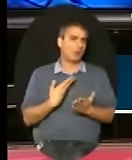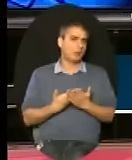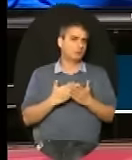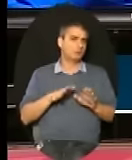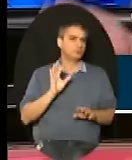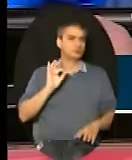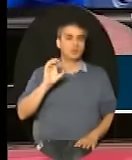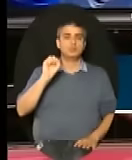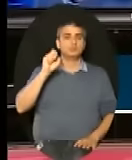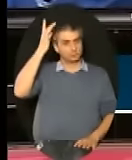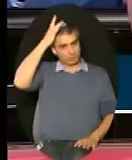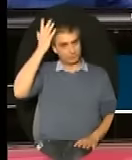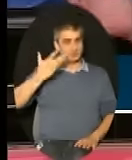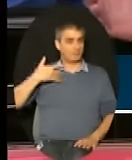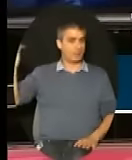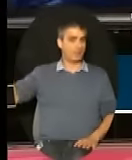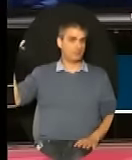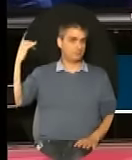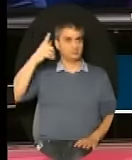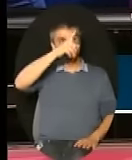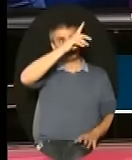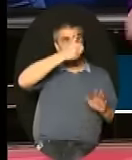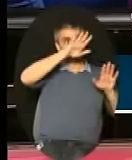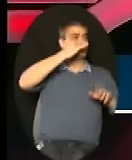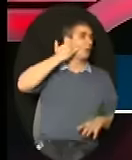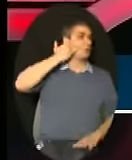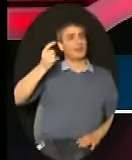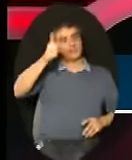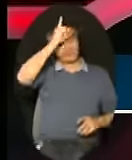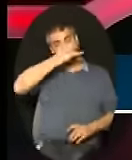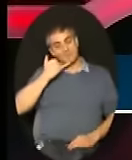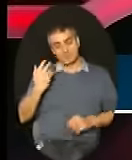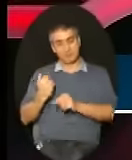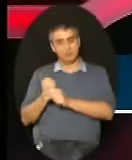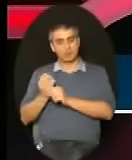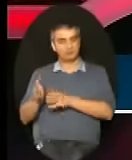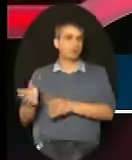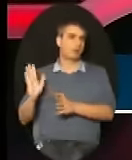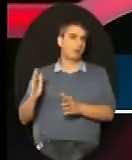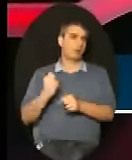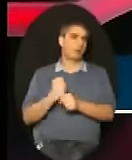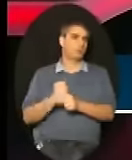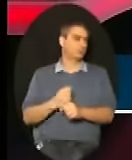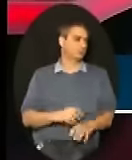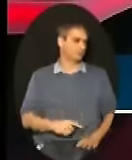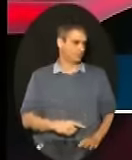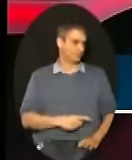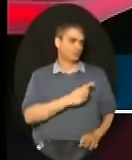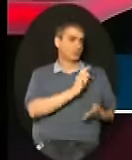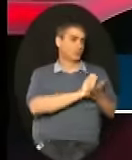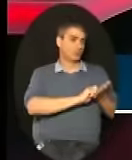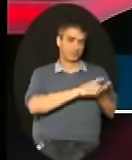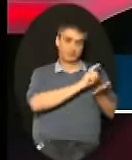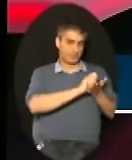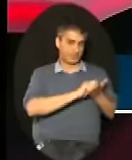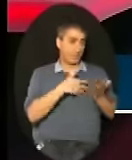ממשלתית שסלומיאנסקי קיבל טלפון מגרמניה להפעיל את את המסלול הזה, וככה זה נעשה. שנוסחה על ידי השר אלקין, צריך